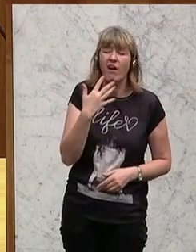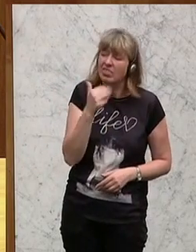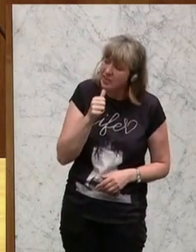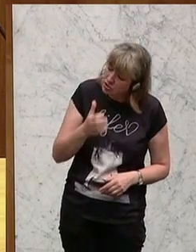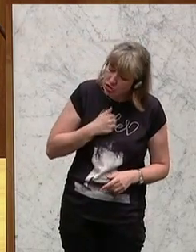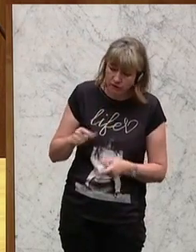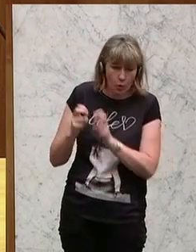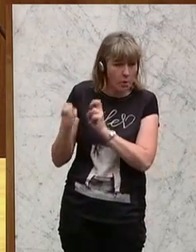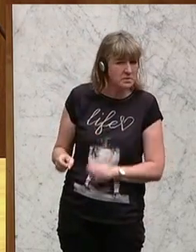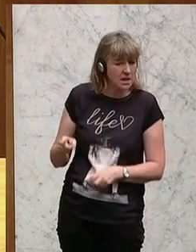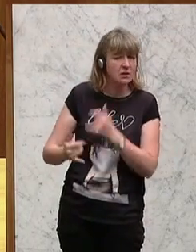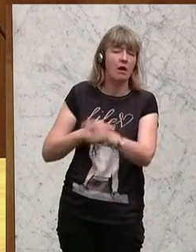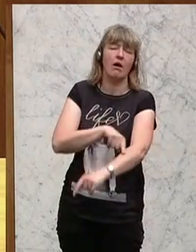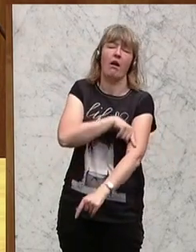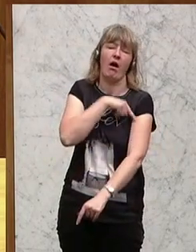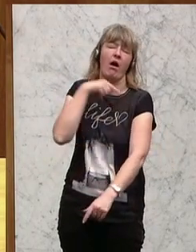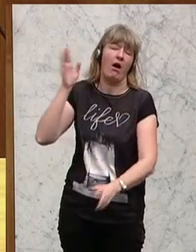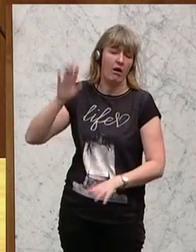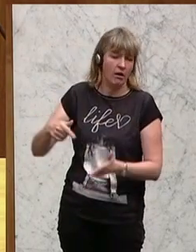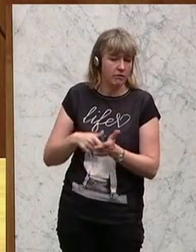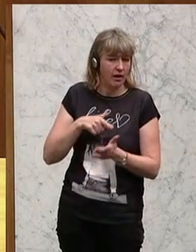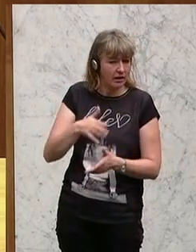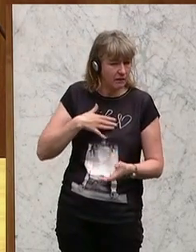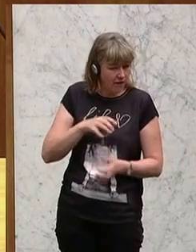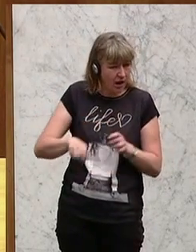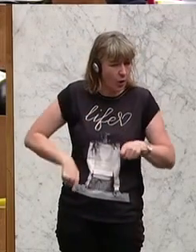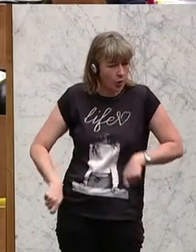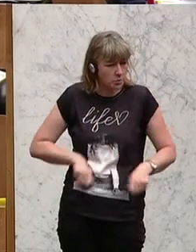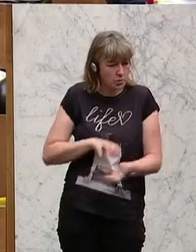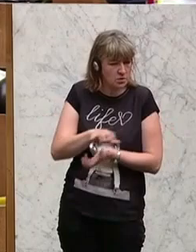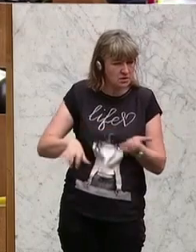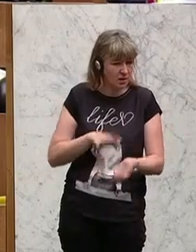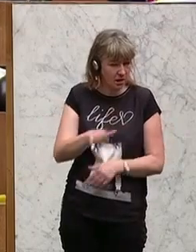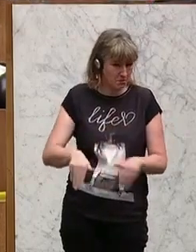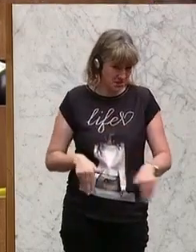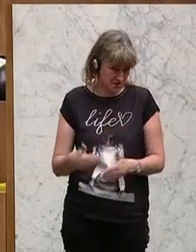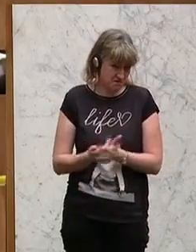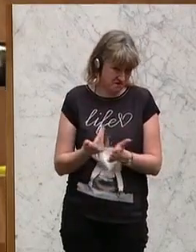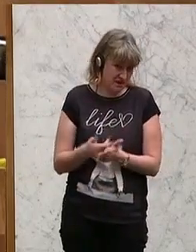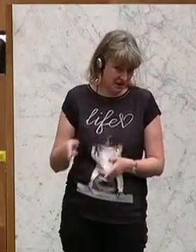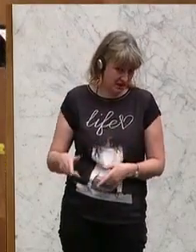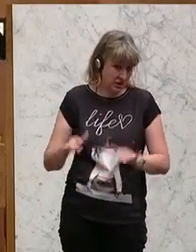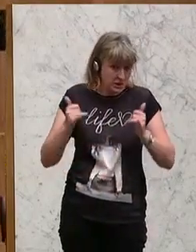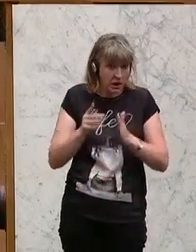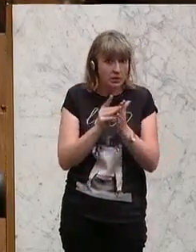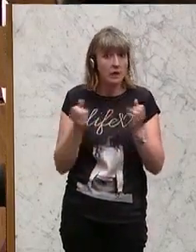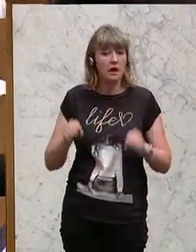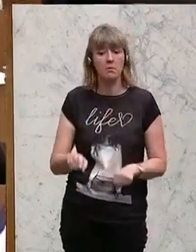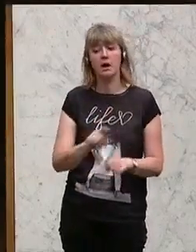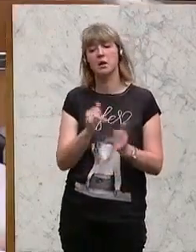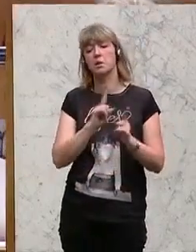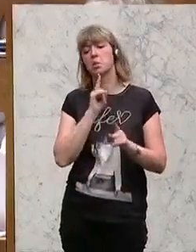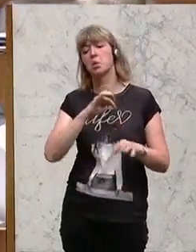diese umzusetzen, aufgrund eines Korruptionsskandals in ihrem Ministerium. Und aus dieser Datenbank wurde jetzt bloß die Verpflichtung,